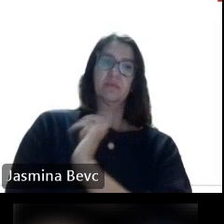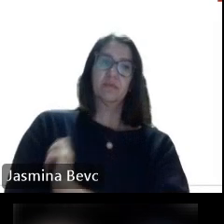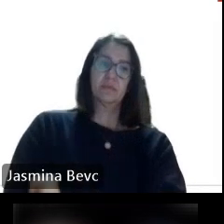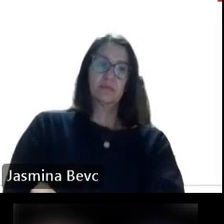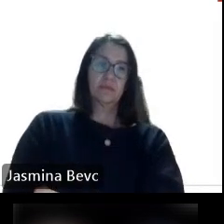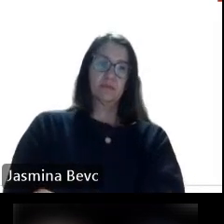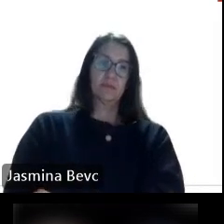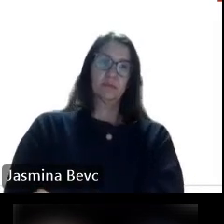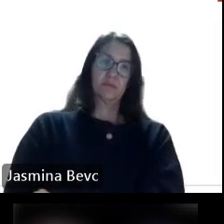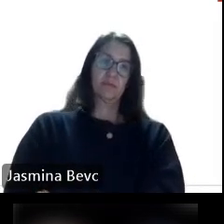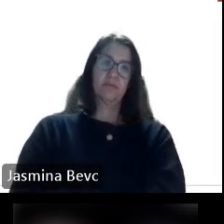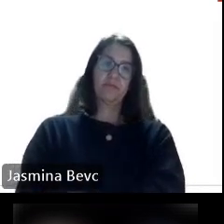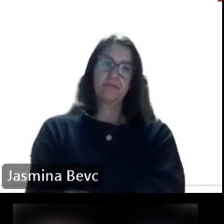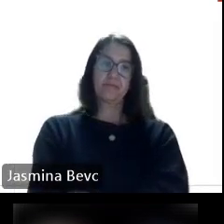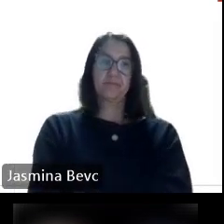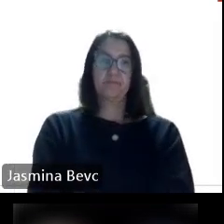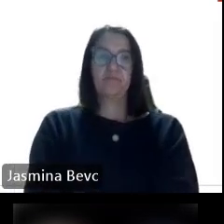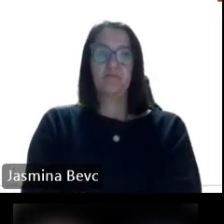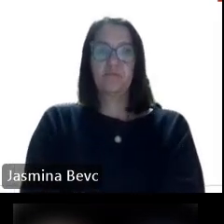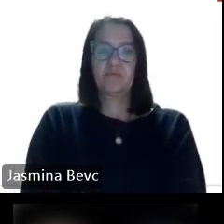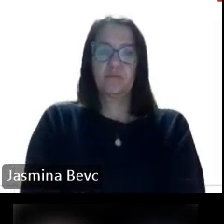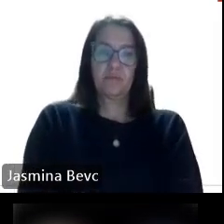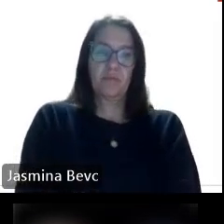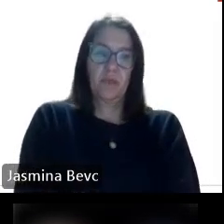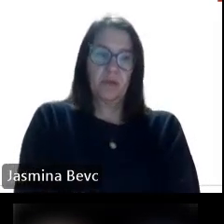recimo 4, potem lahko računamo,